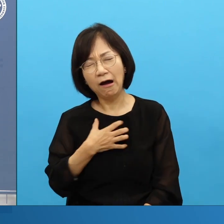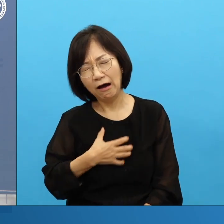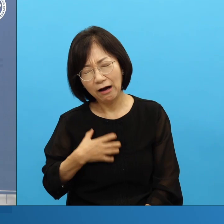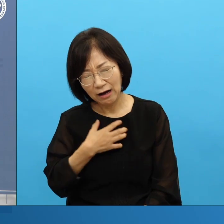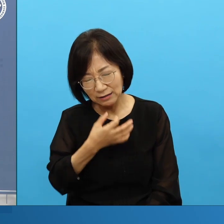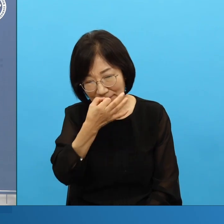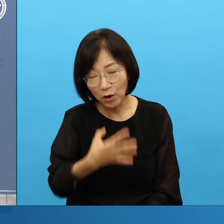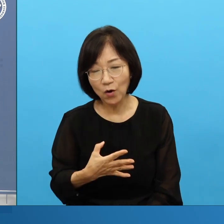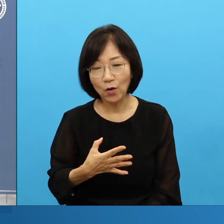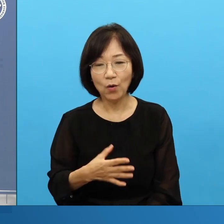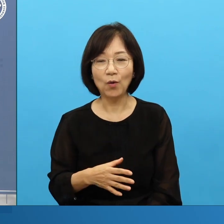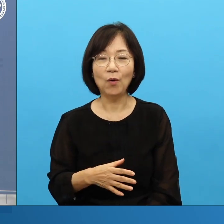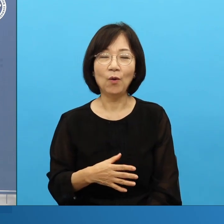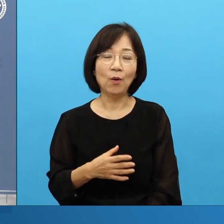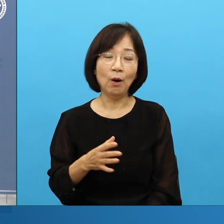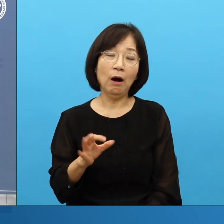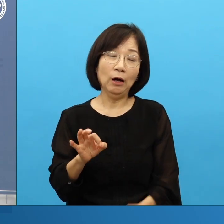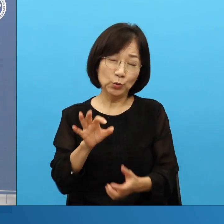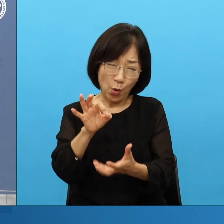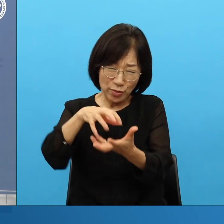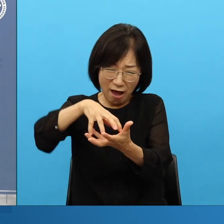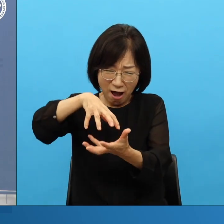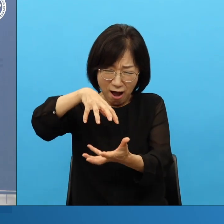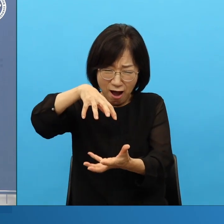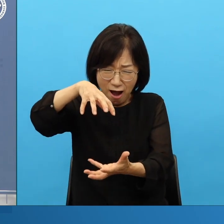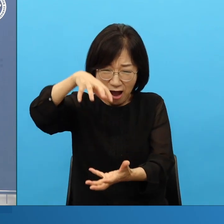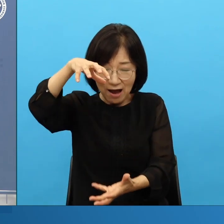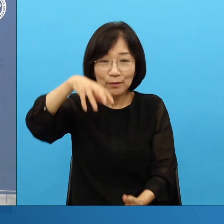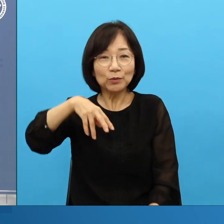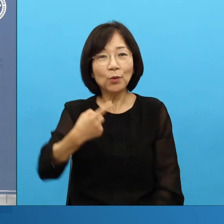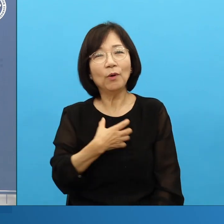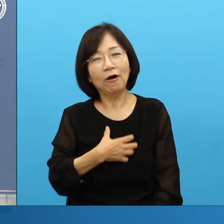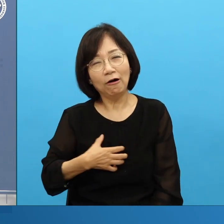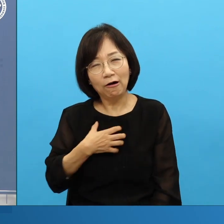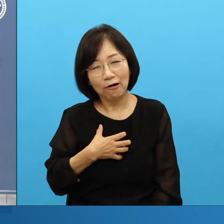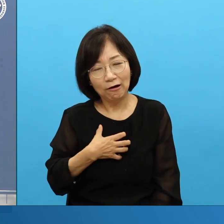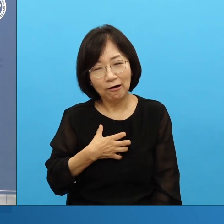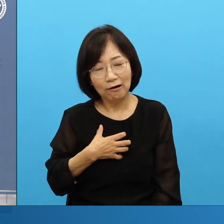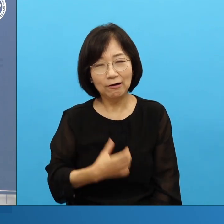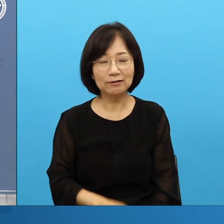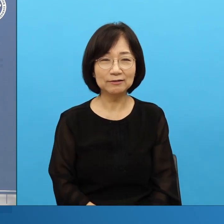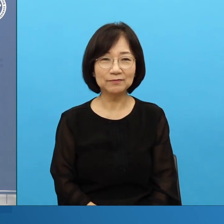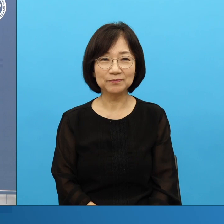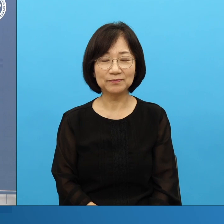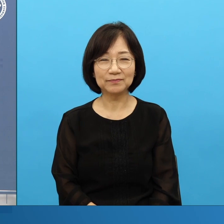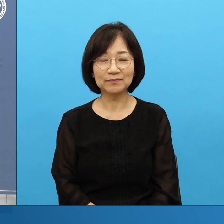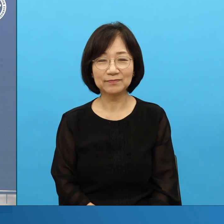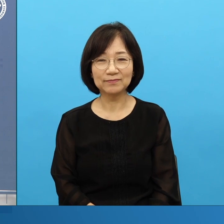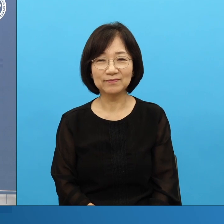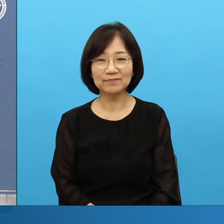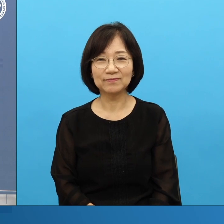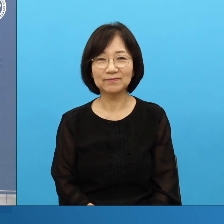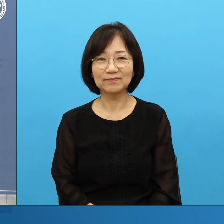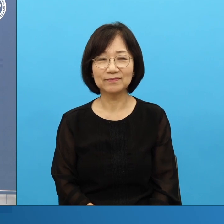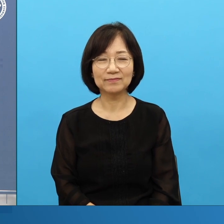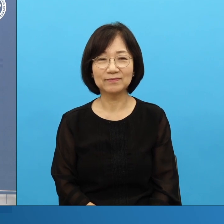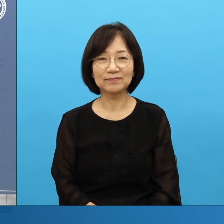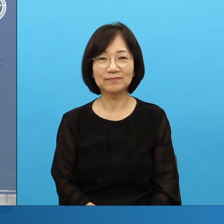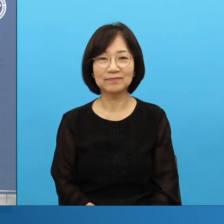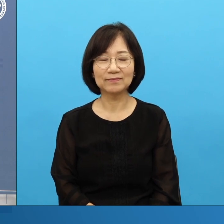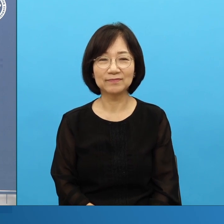지경. they might not speak of it, but they are living inside of hell. 내 선배 하나 그래가지고 완전히 이상하대.